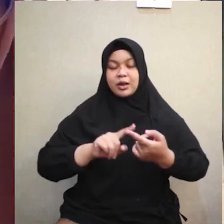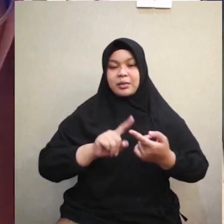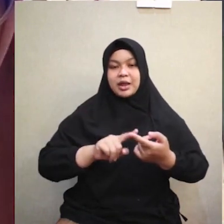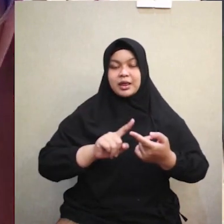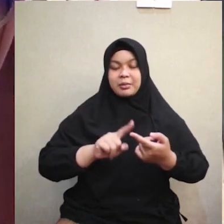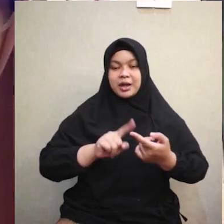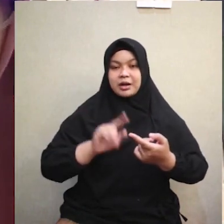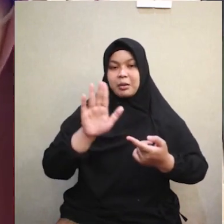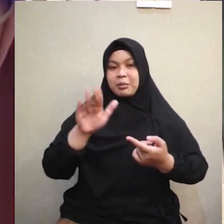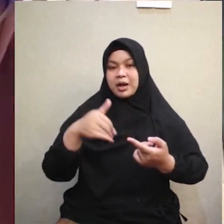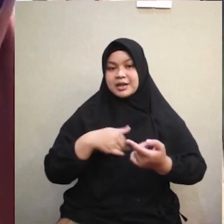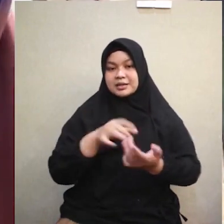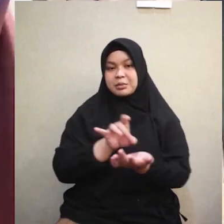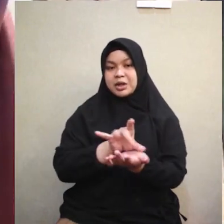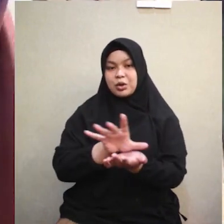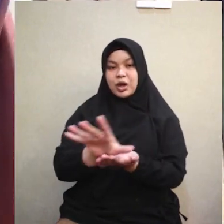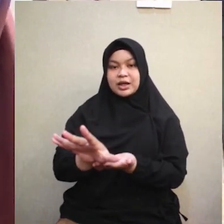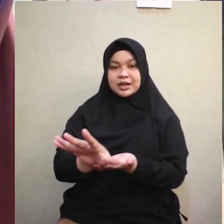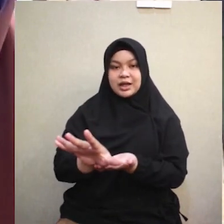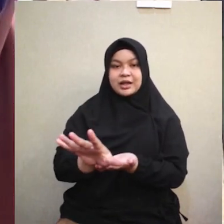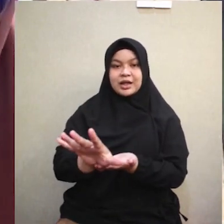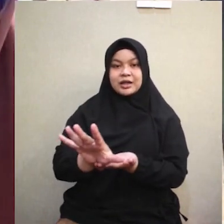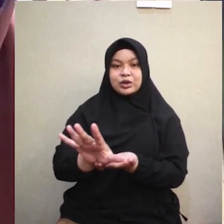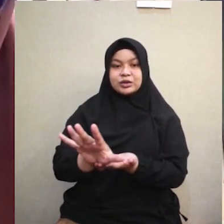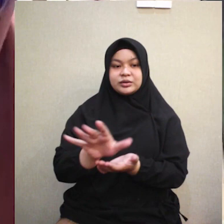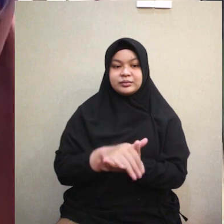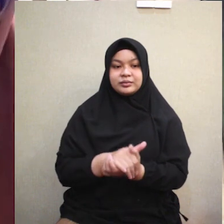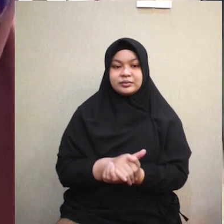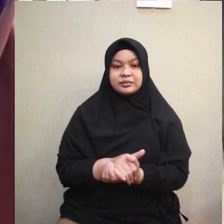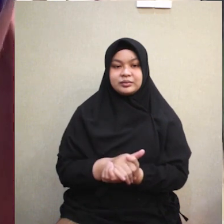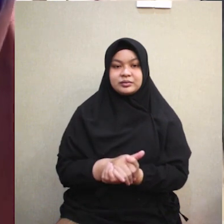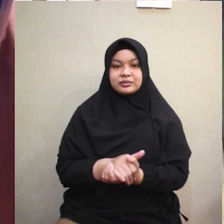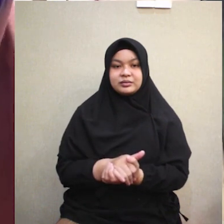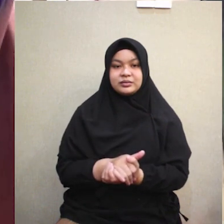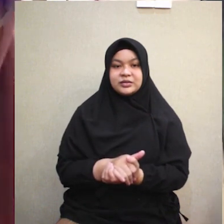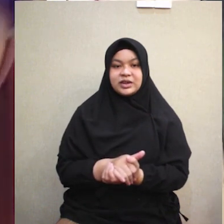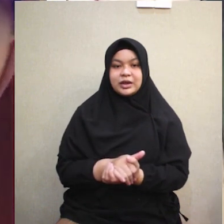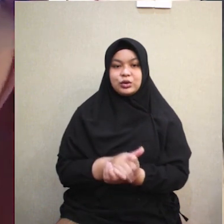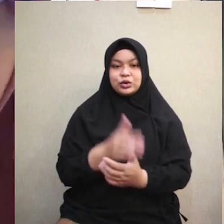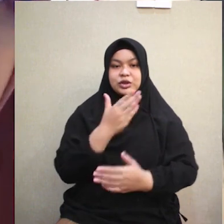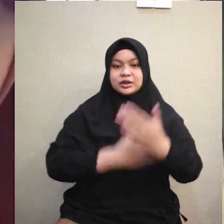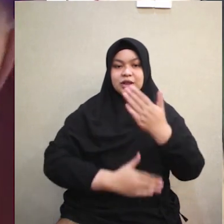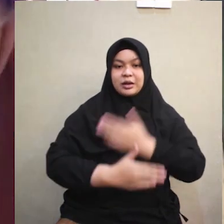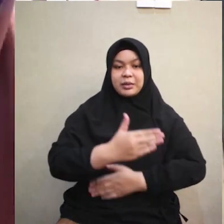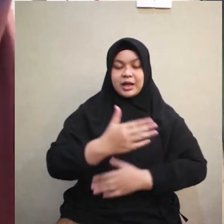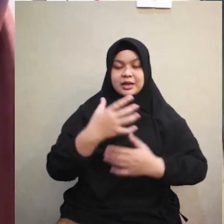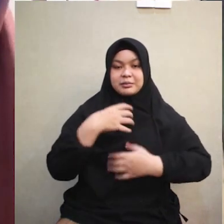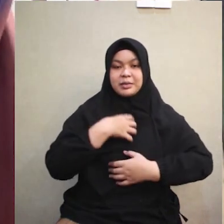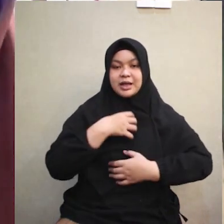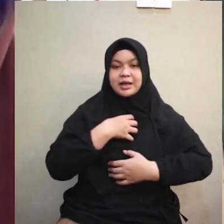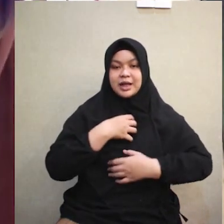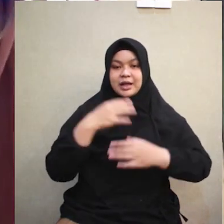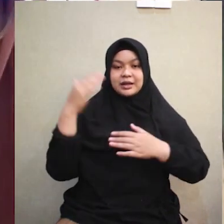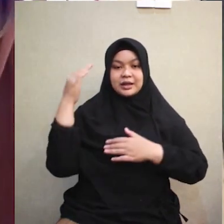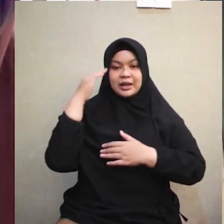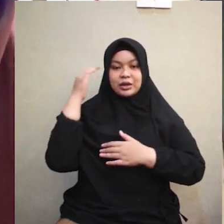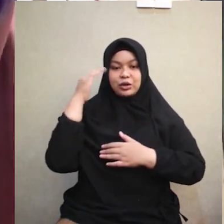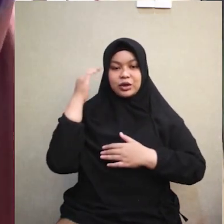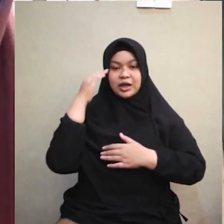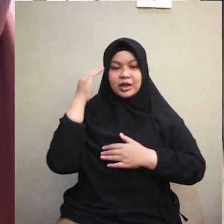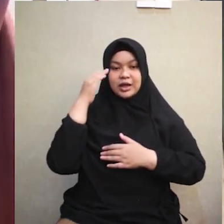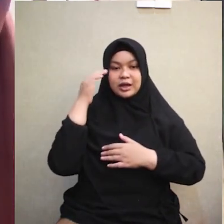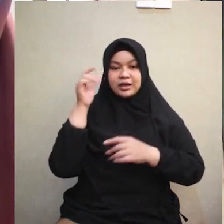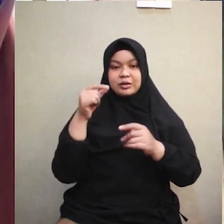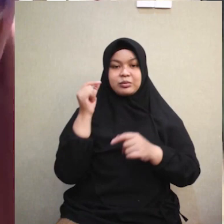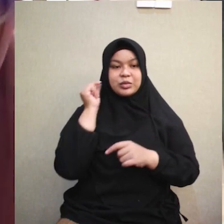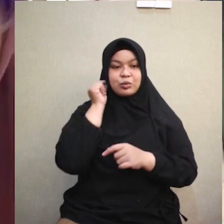masih Marginal seperti rekan-rekan disabilitas tua kemudian perempuan disabilitas